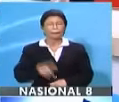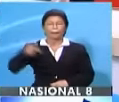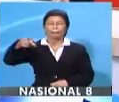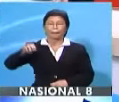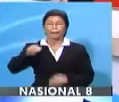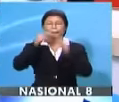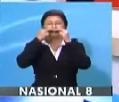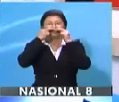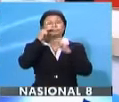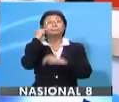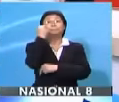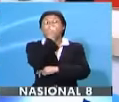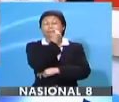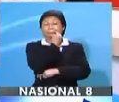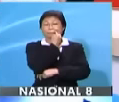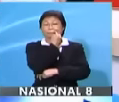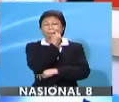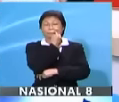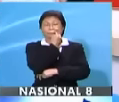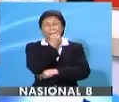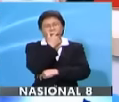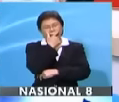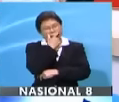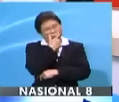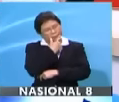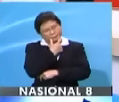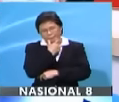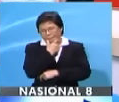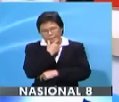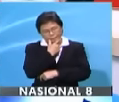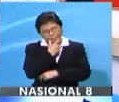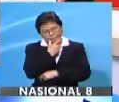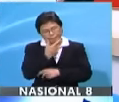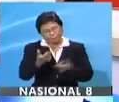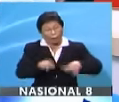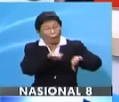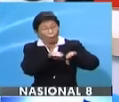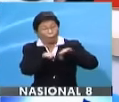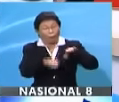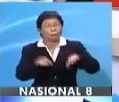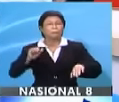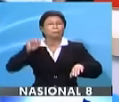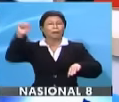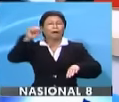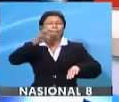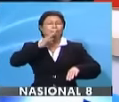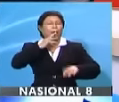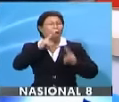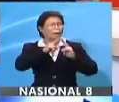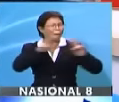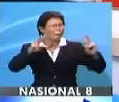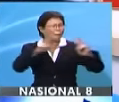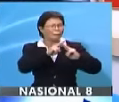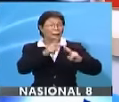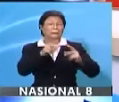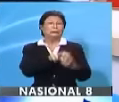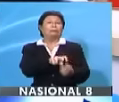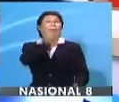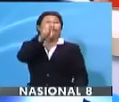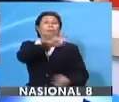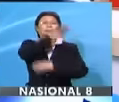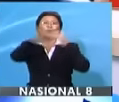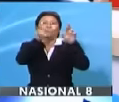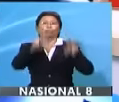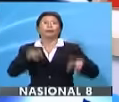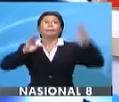Perdana Menteri Dato' Sri Najib Tun Razak yang sedih dengan kejadian gempa bumi di Sabah menyifatkannya sesuatu yang amat mengejutkan seluruh